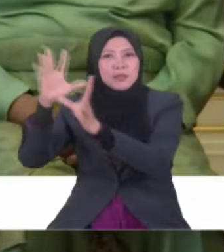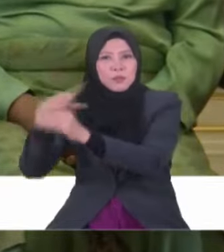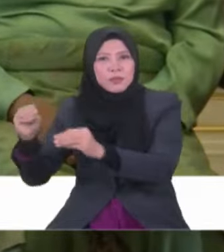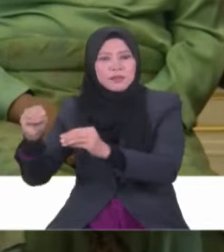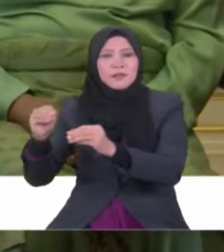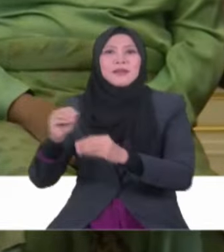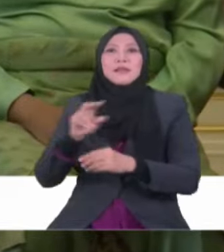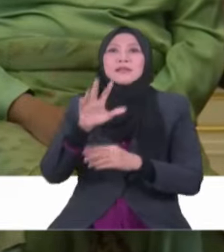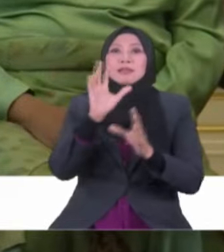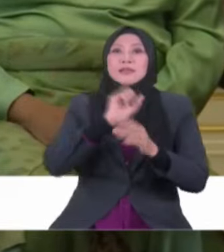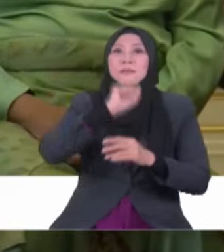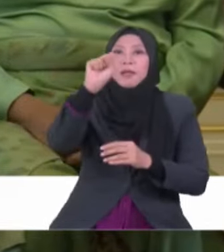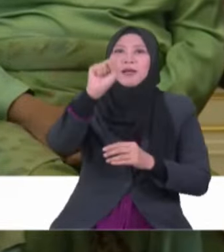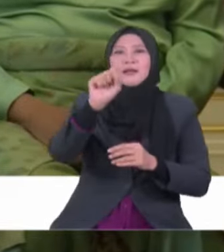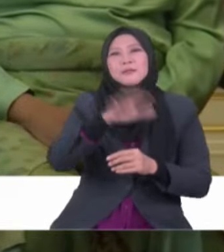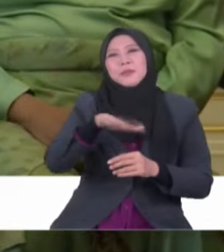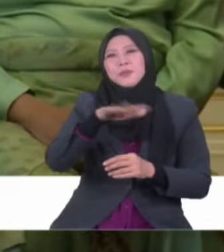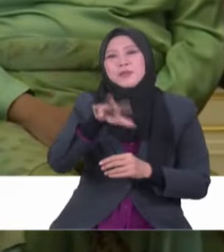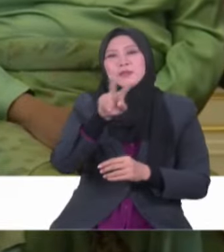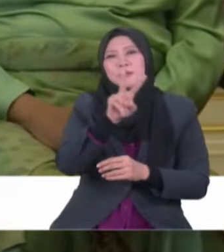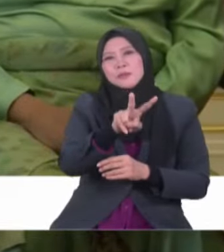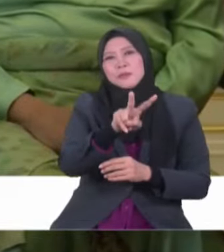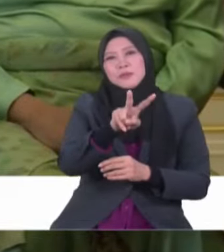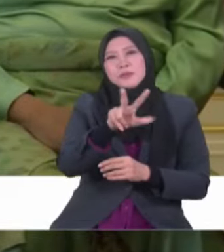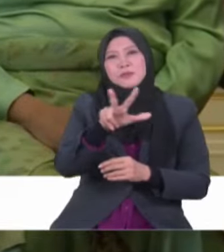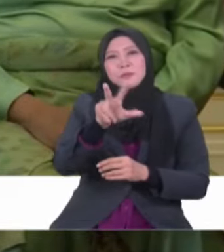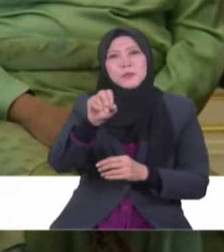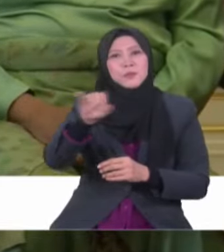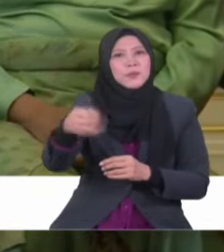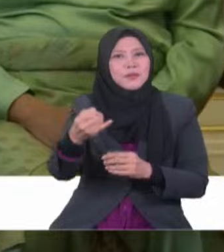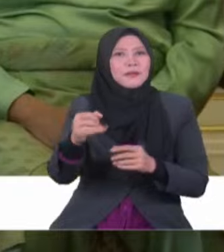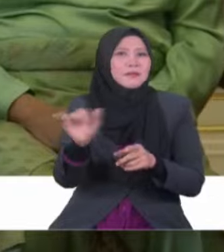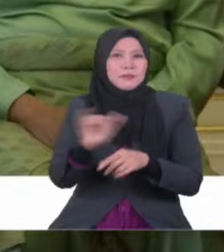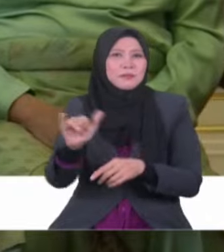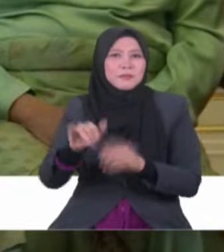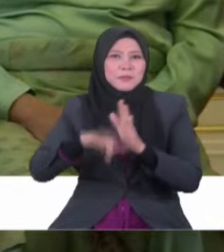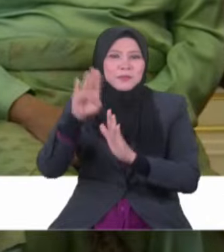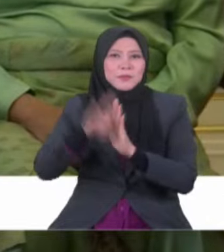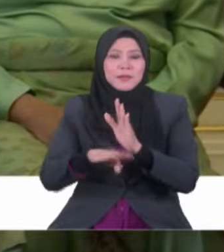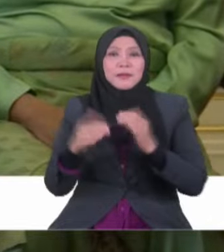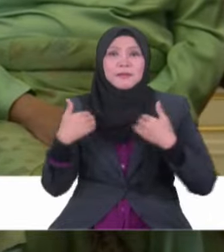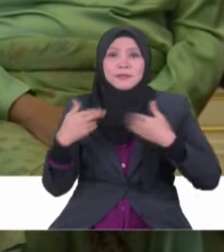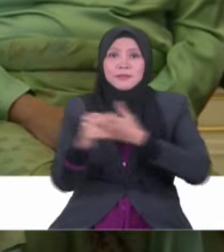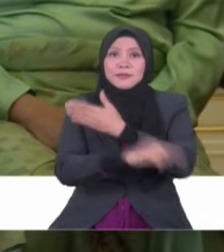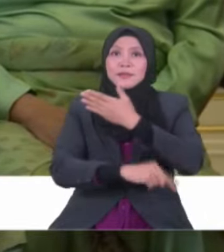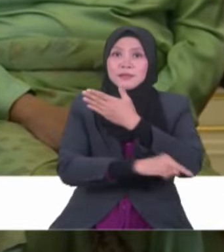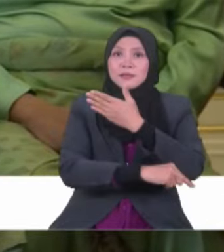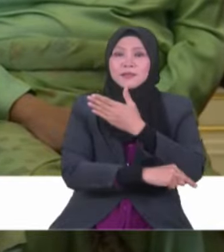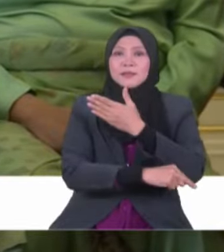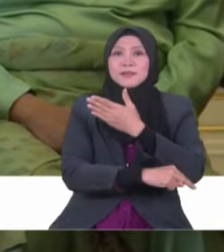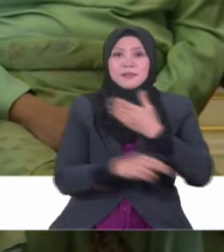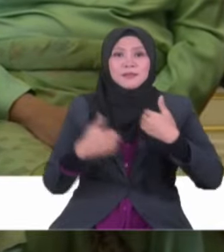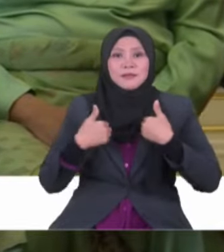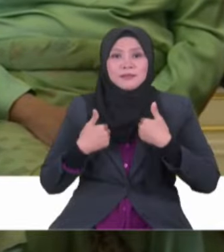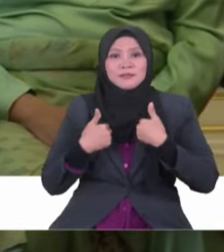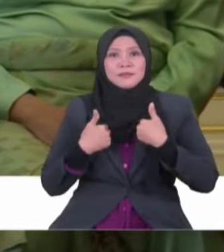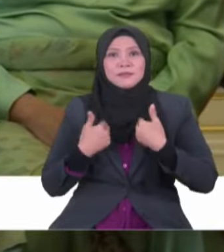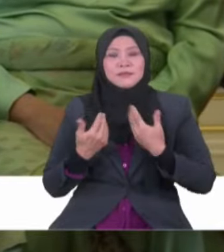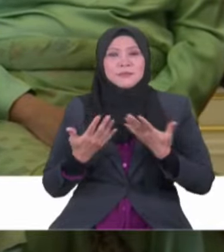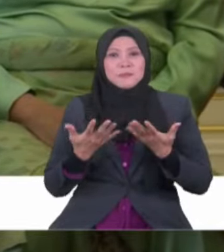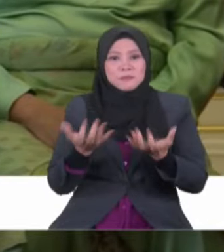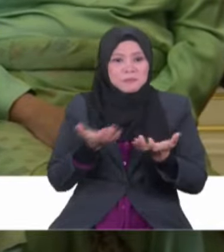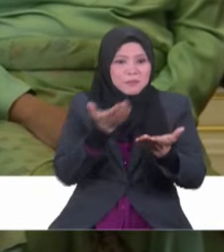sekitar 260 gitu ya. Kerana ada yang nanti negeri-negeri, in fact saya sudah ada tax service amat